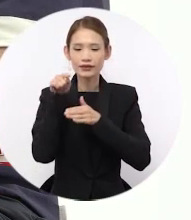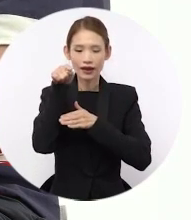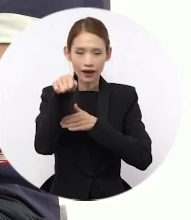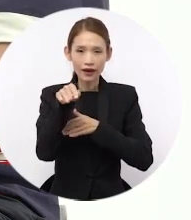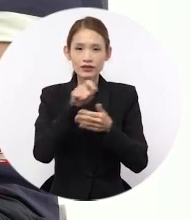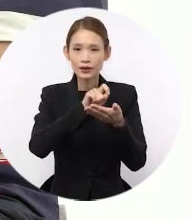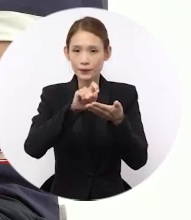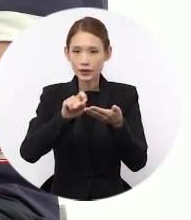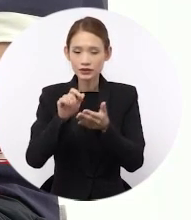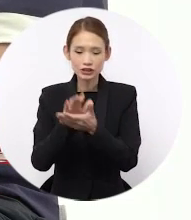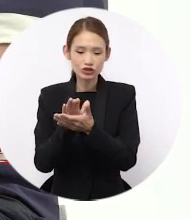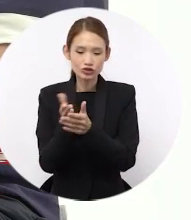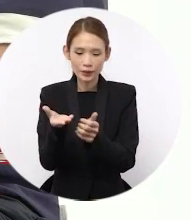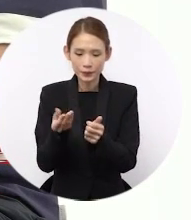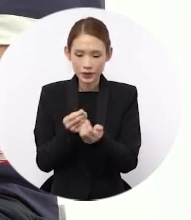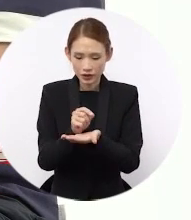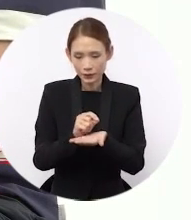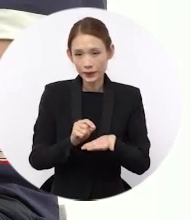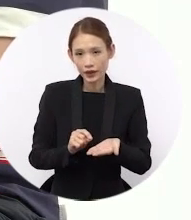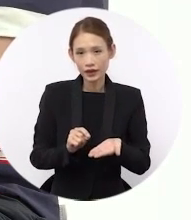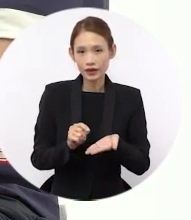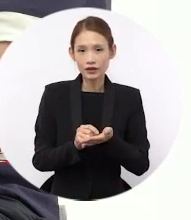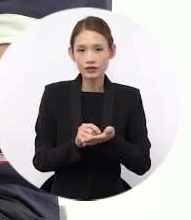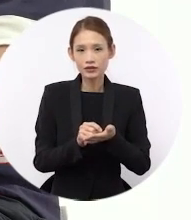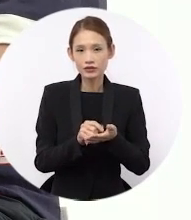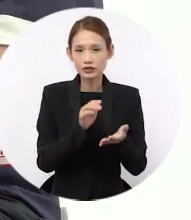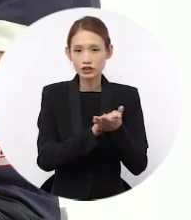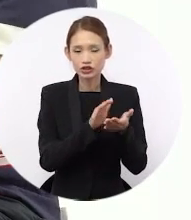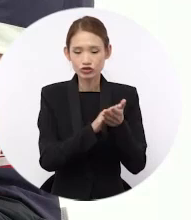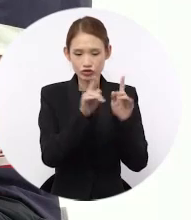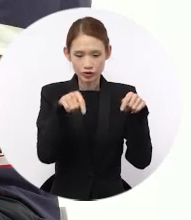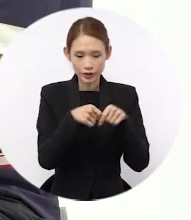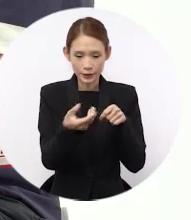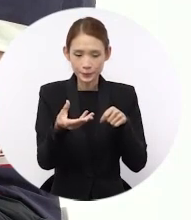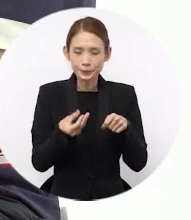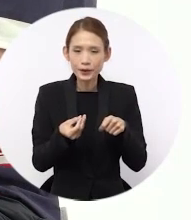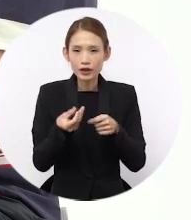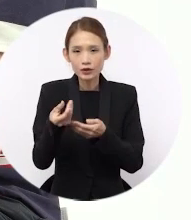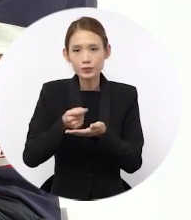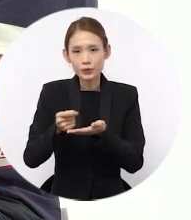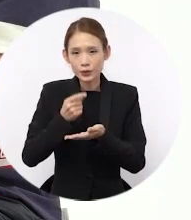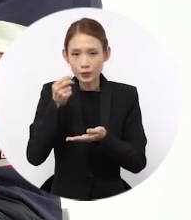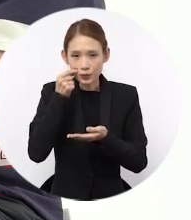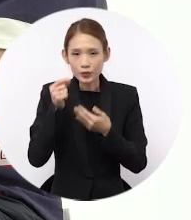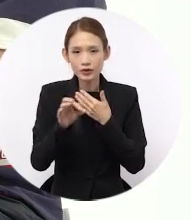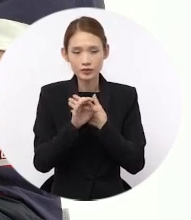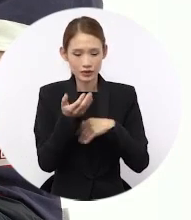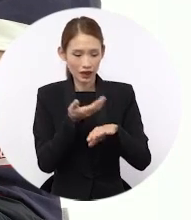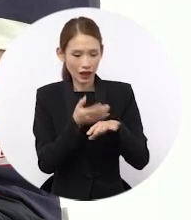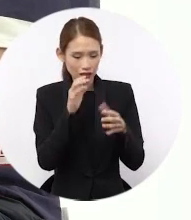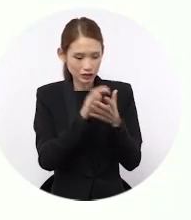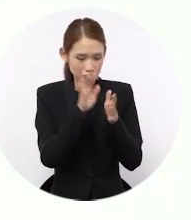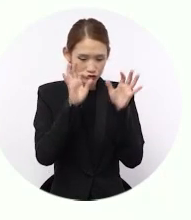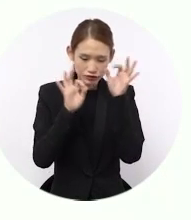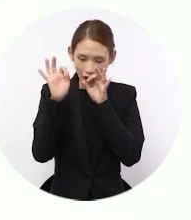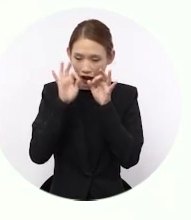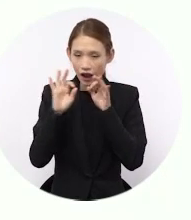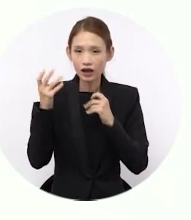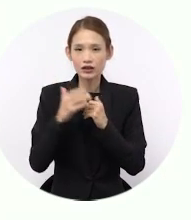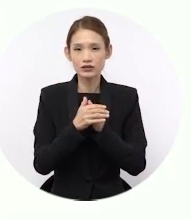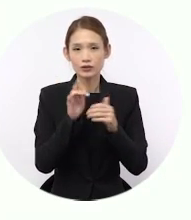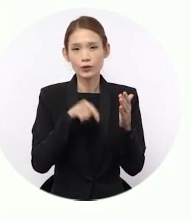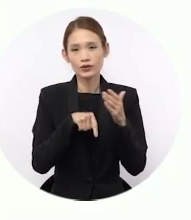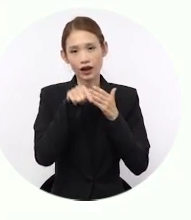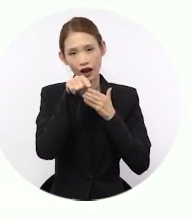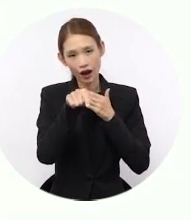하거나 친구한테 베끼거나 그래야 되는데 친구한테 만약에 베끼지 못하면 또 다른 친구를 찾아야 되고 아니면